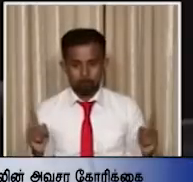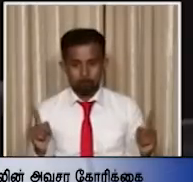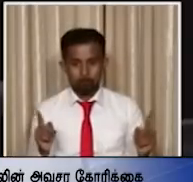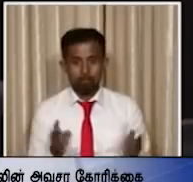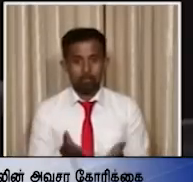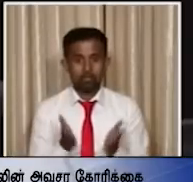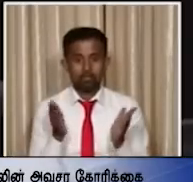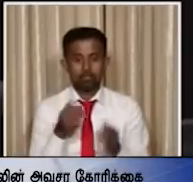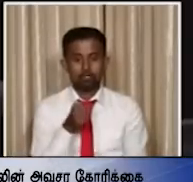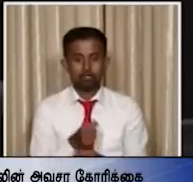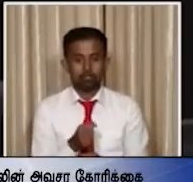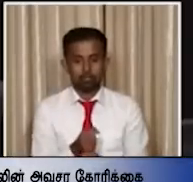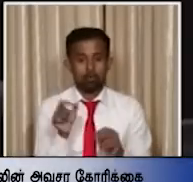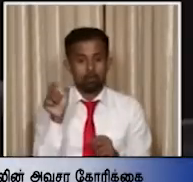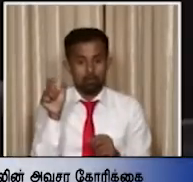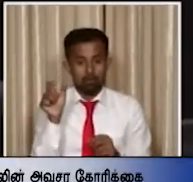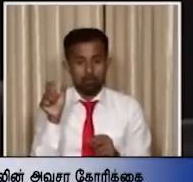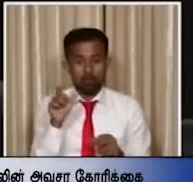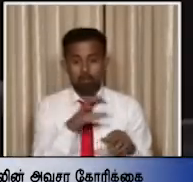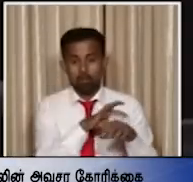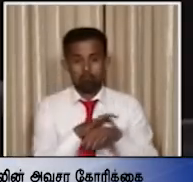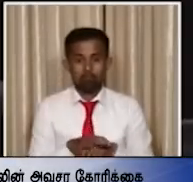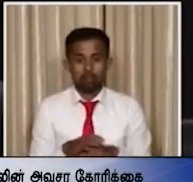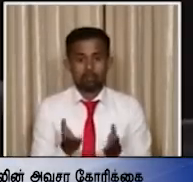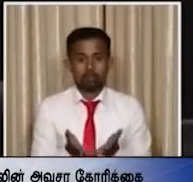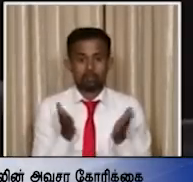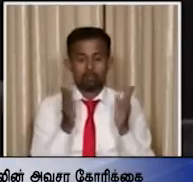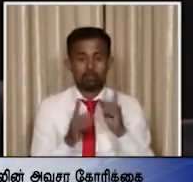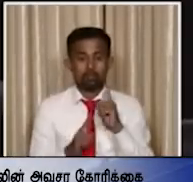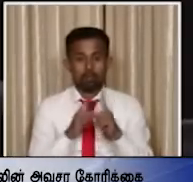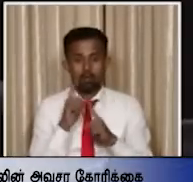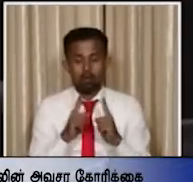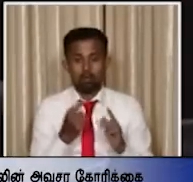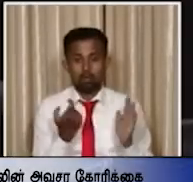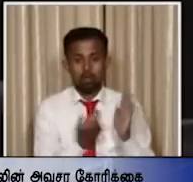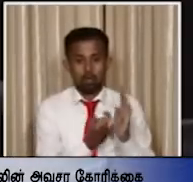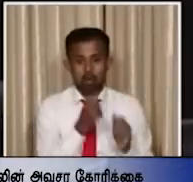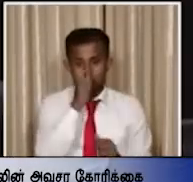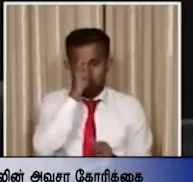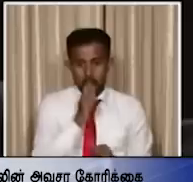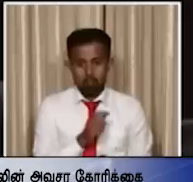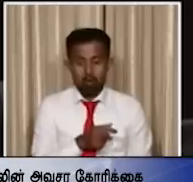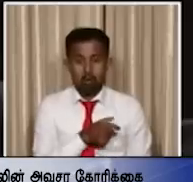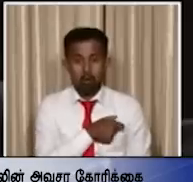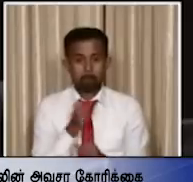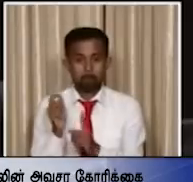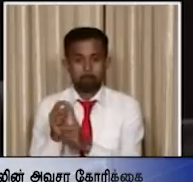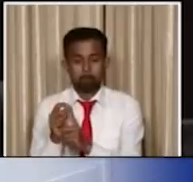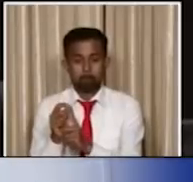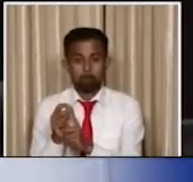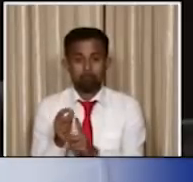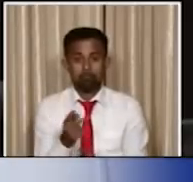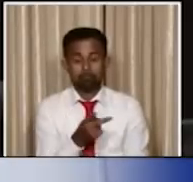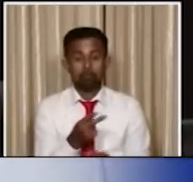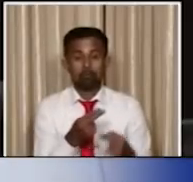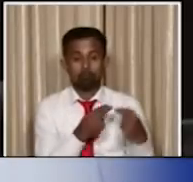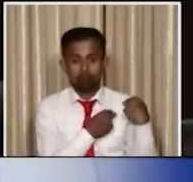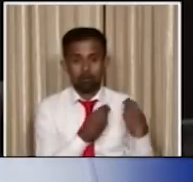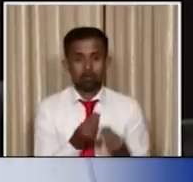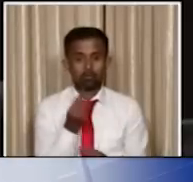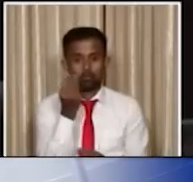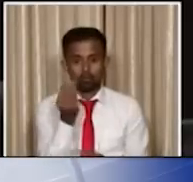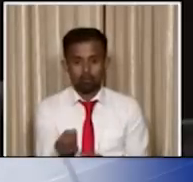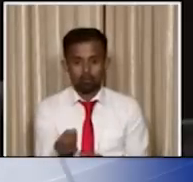இடத்தில் இருந்து ஒரு கோரிக்கையை நான் விடுக்க விரும்புகிறேன். ராஜீவ்காந்தி அவர்கள் தலைவர் பிரபாகரனிடம் ஒரு உத்தரவாதத்தை கொடுத்திருந்தார். உங்களுக்கு நாங்கள் ஒரு